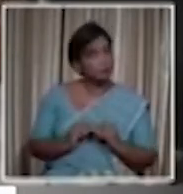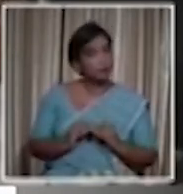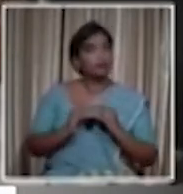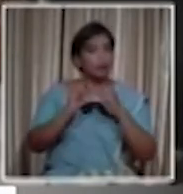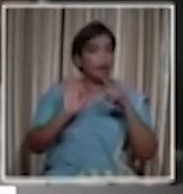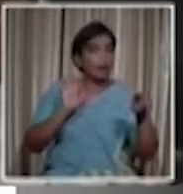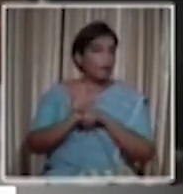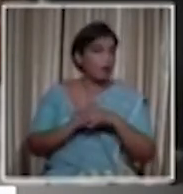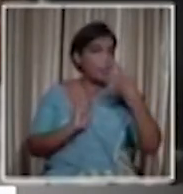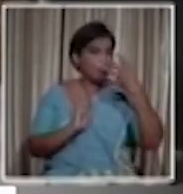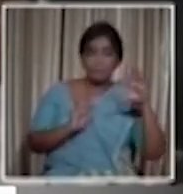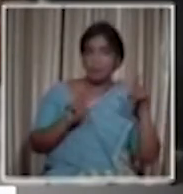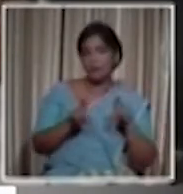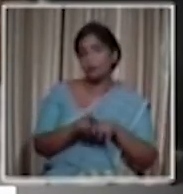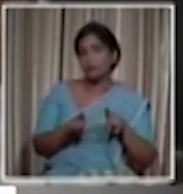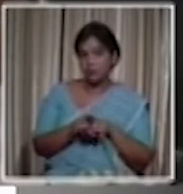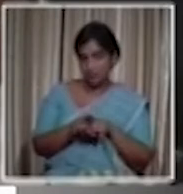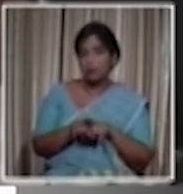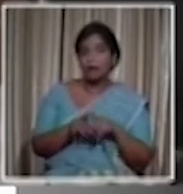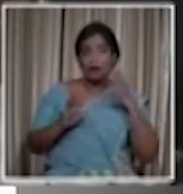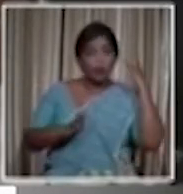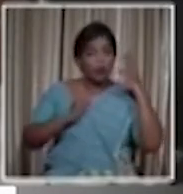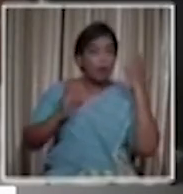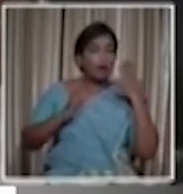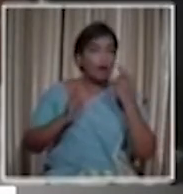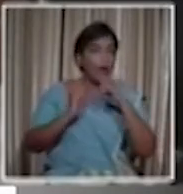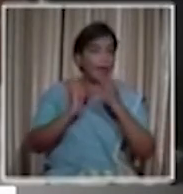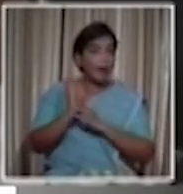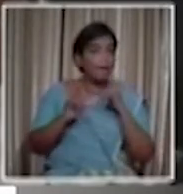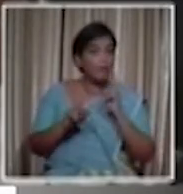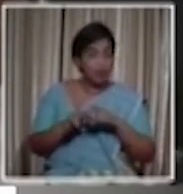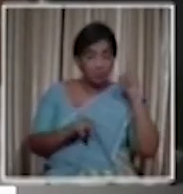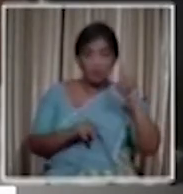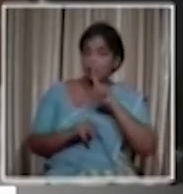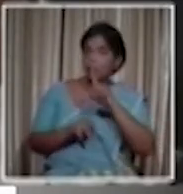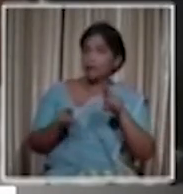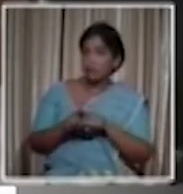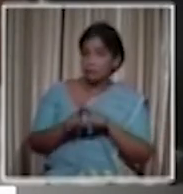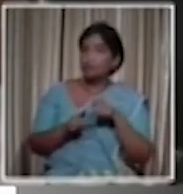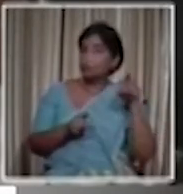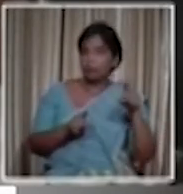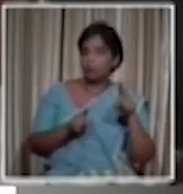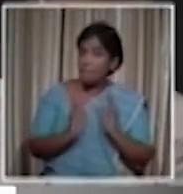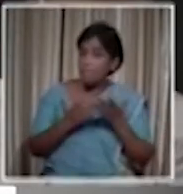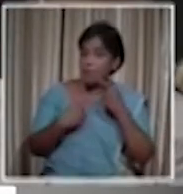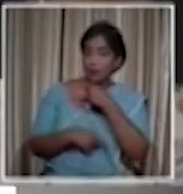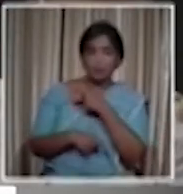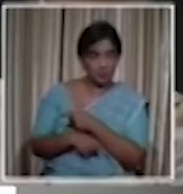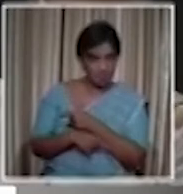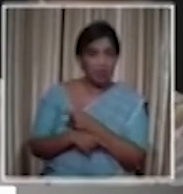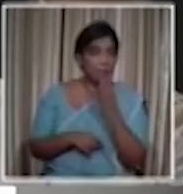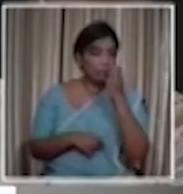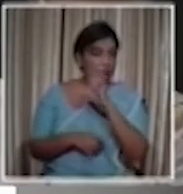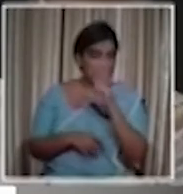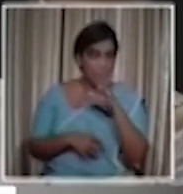ඍණ 4ත් 5ත් අතර ප්‍රමාණයක් ජාත්‍යන්තර මූල්‍ය අරමුදල පුරෝකථනය අනුව තත්ත්වය ඊටත් බැර ඇරුම් ඒ නිසා